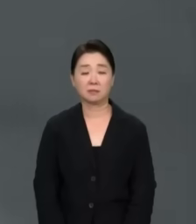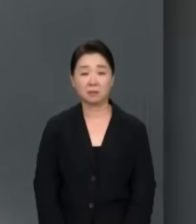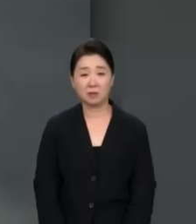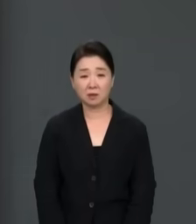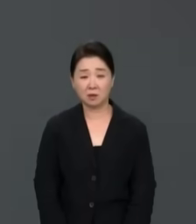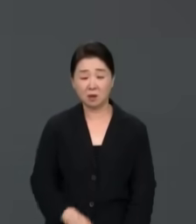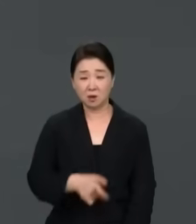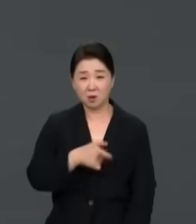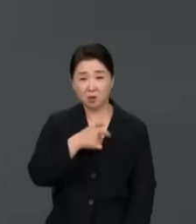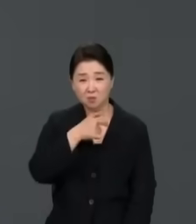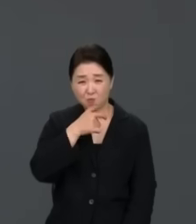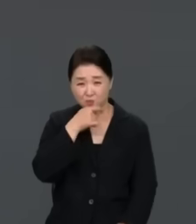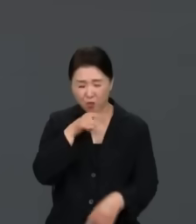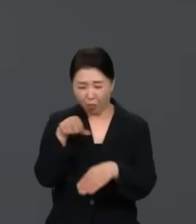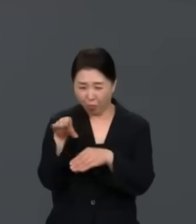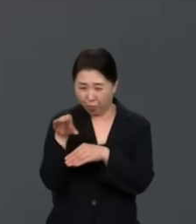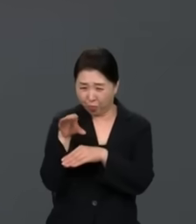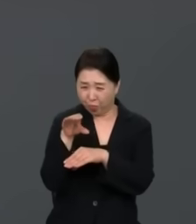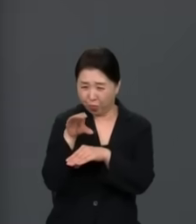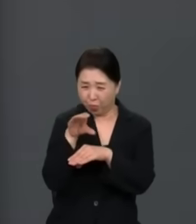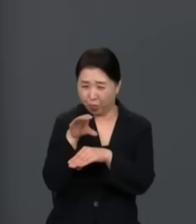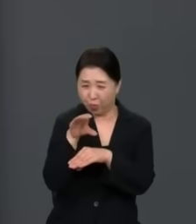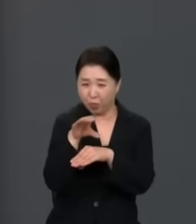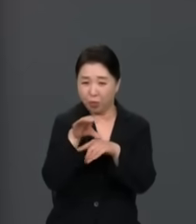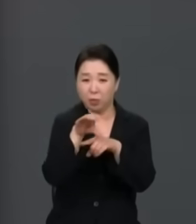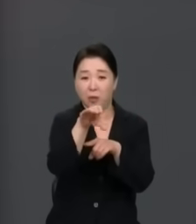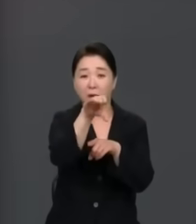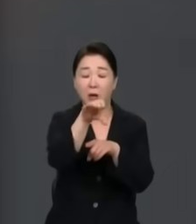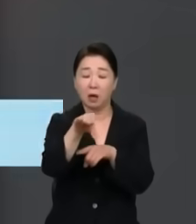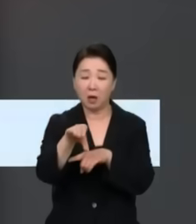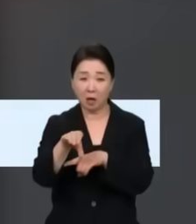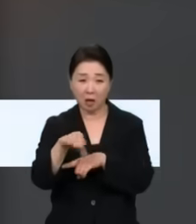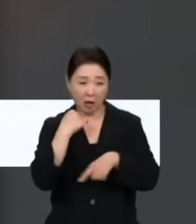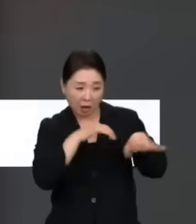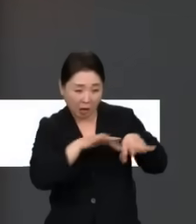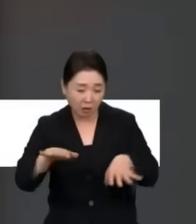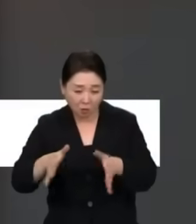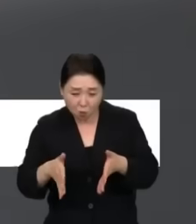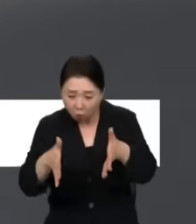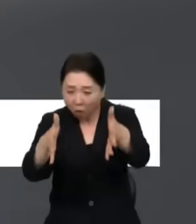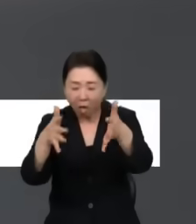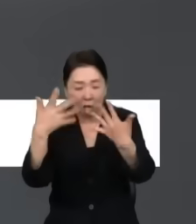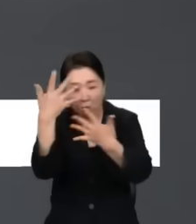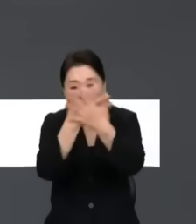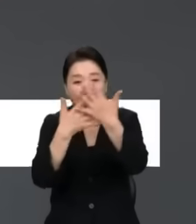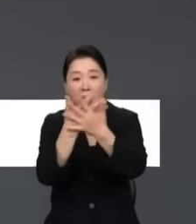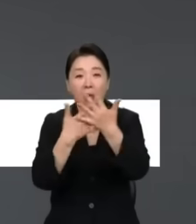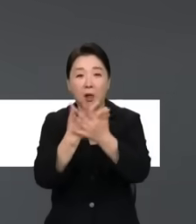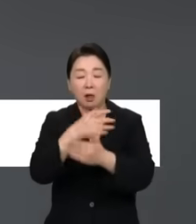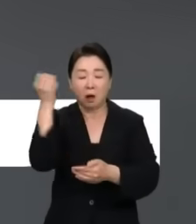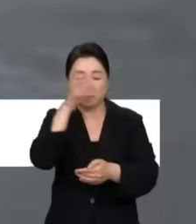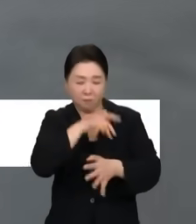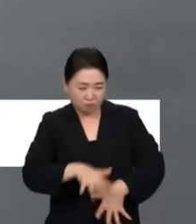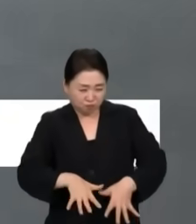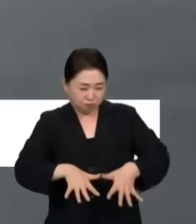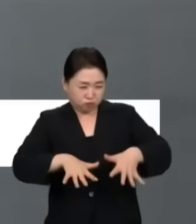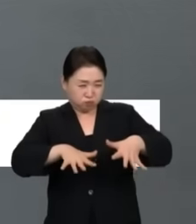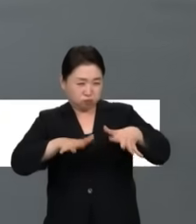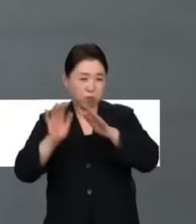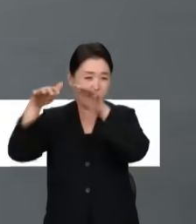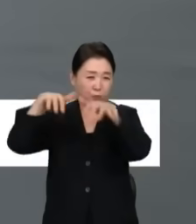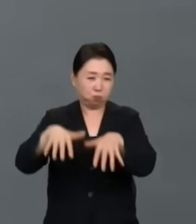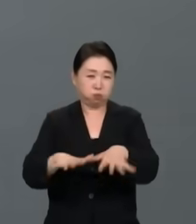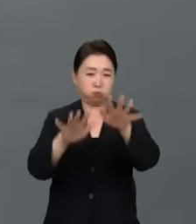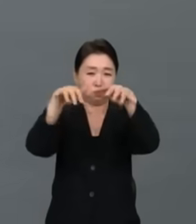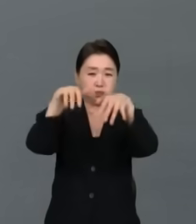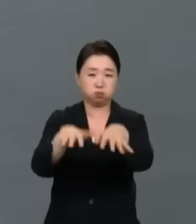물살을 가르며 달리는 건 자동차입니다. 하천인지 도로인지 분간이 안 됩니다. 갑자기 불어난 물은 파도를 일으키며